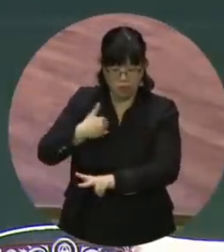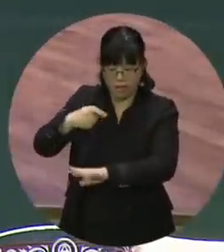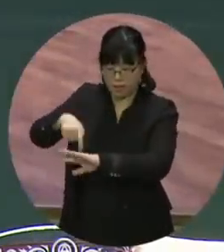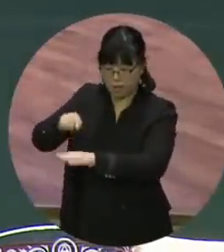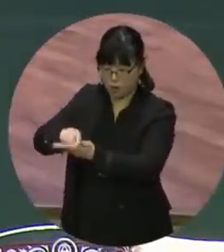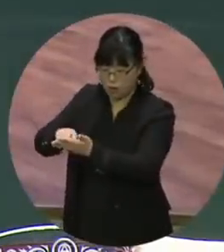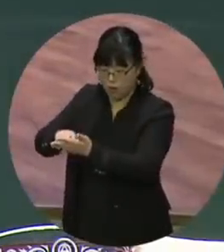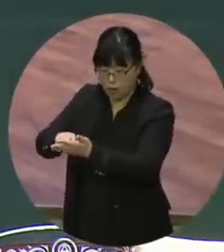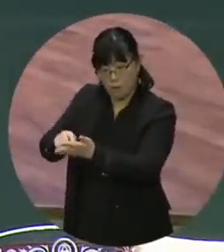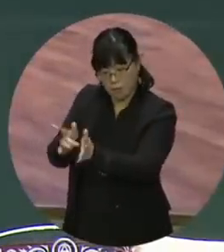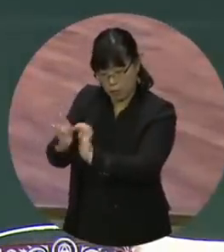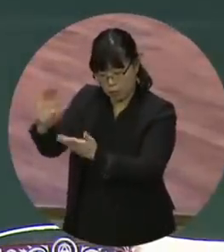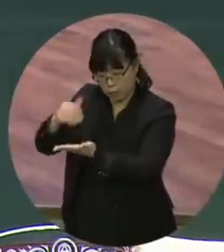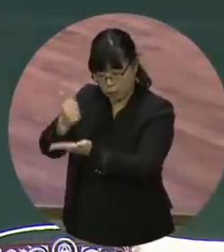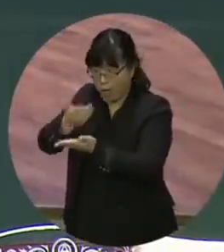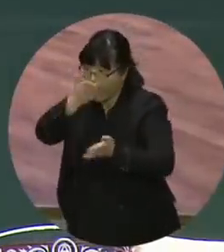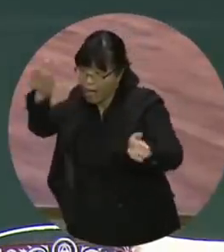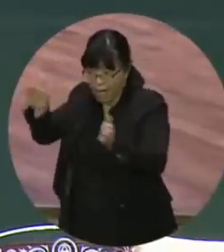이유입니다.